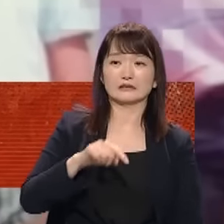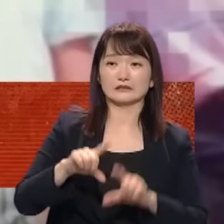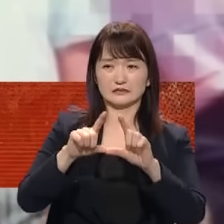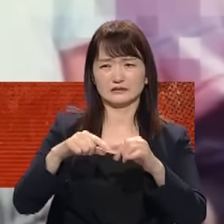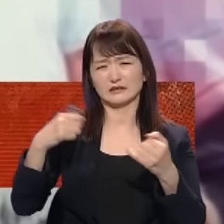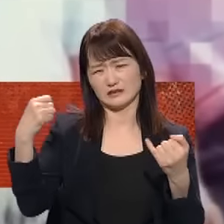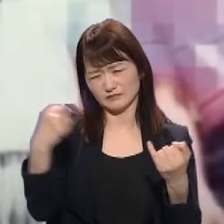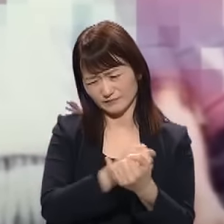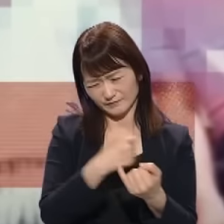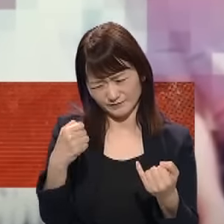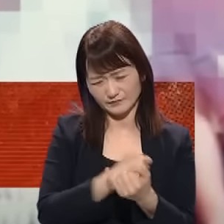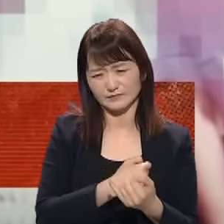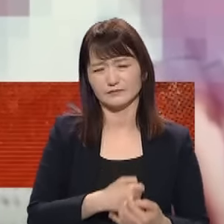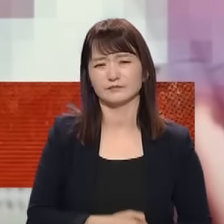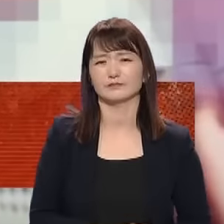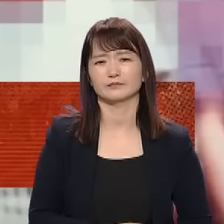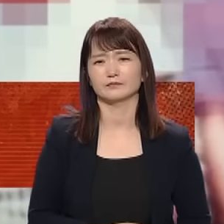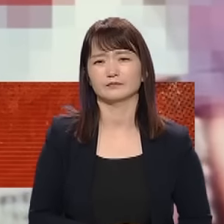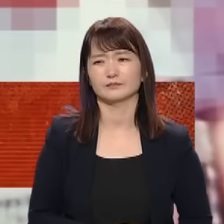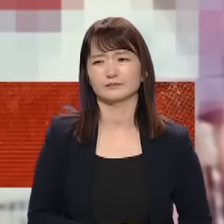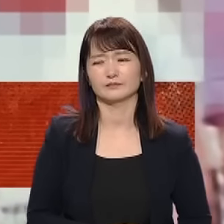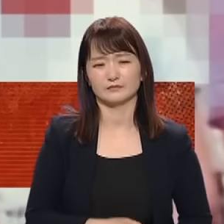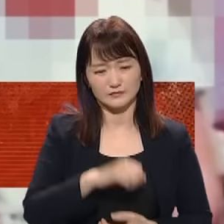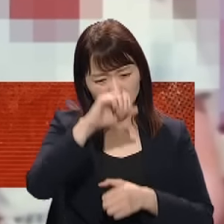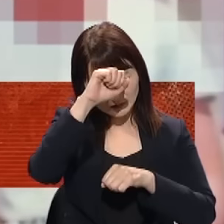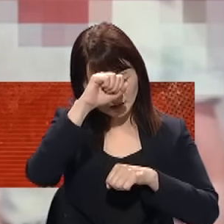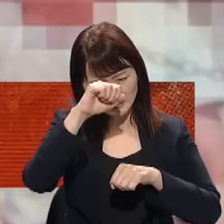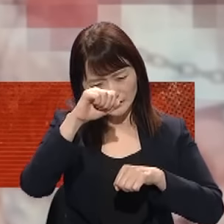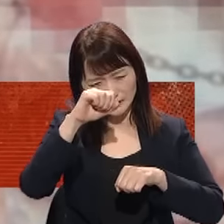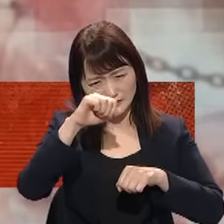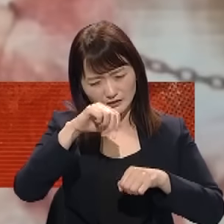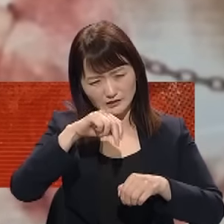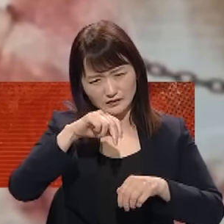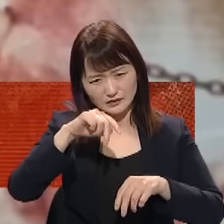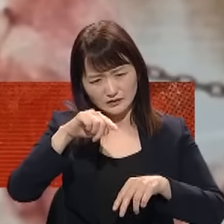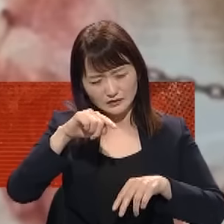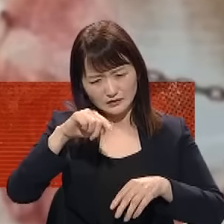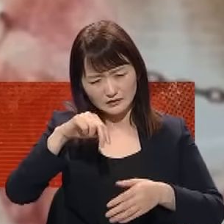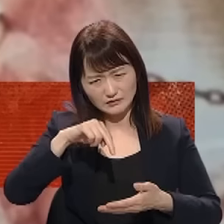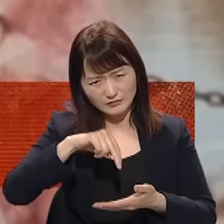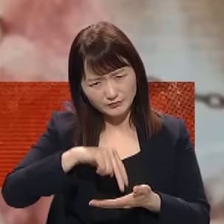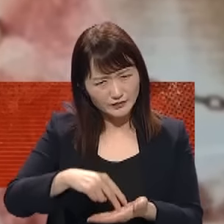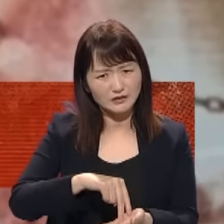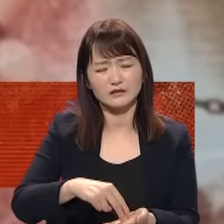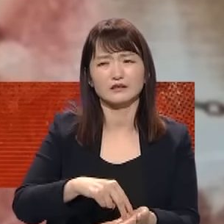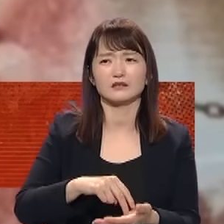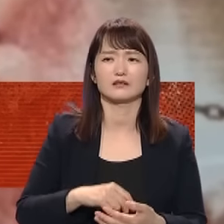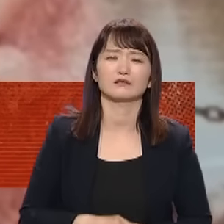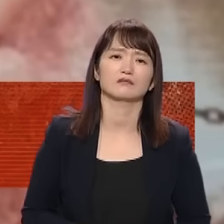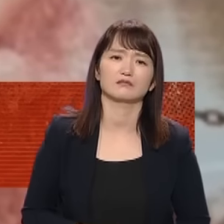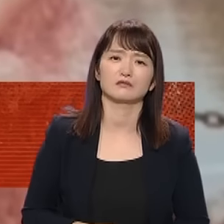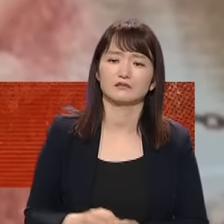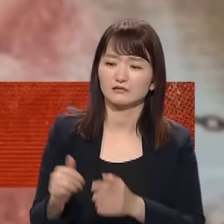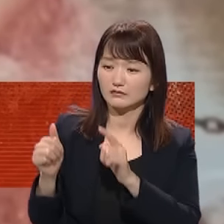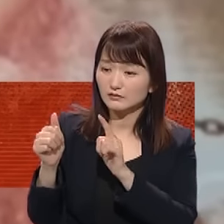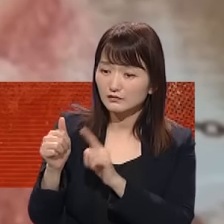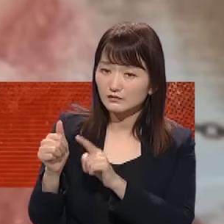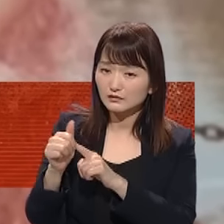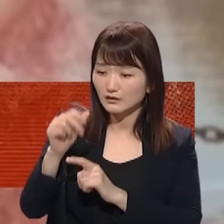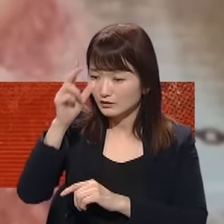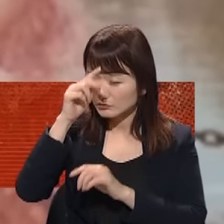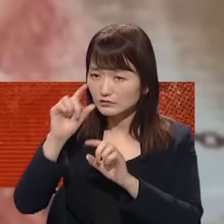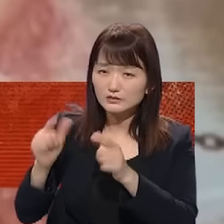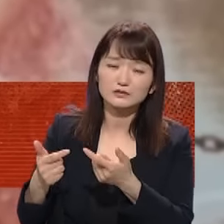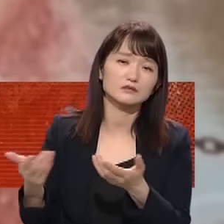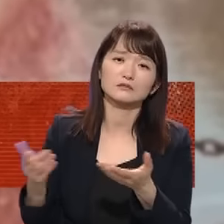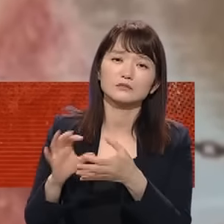폭행을 당해서 그때는 다리까지 잘못 쓰게 됐다라고 하니까 이 사람은 경찰이 아니라 이게 뭐